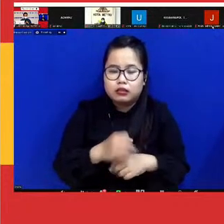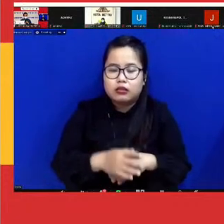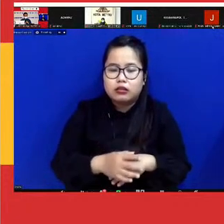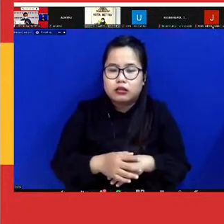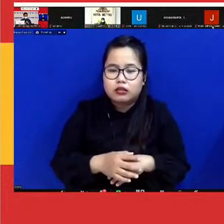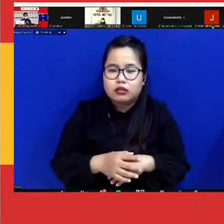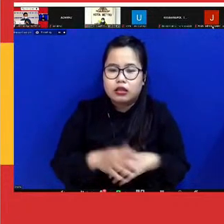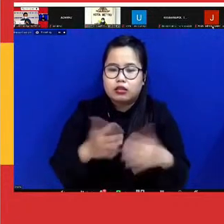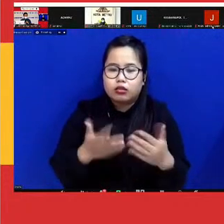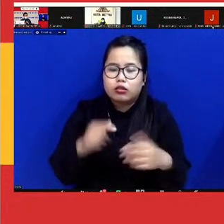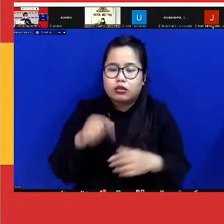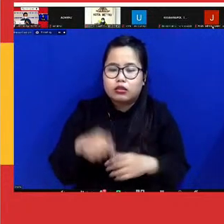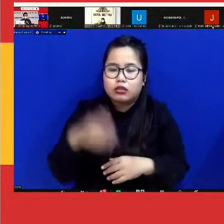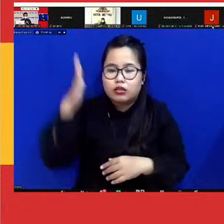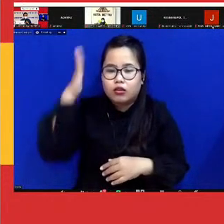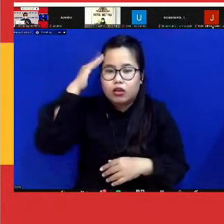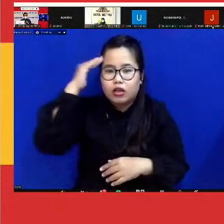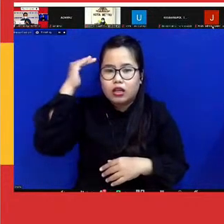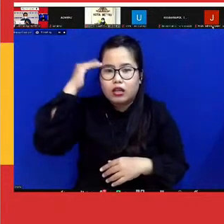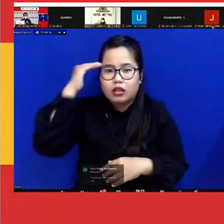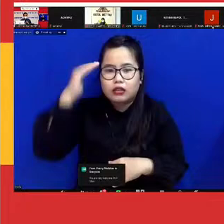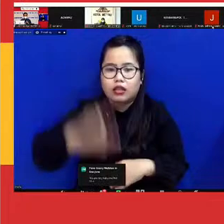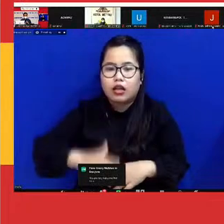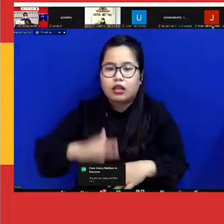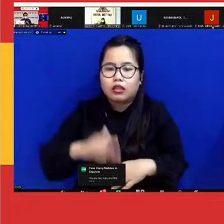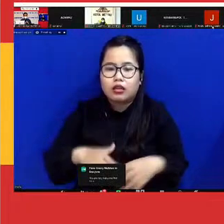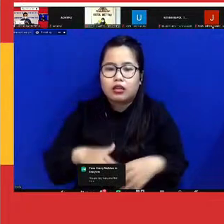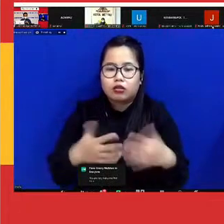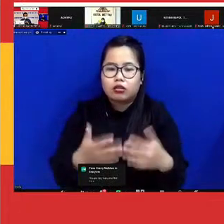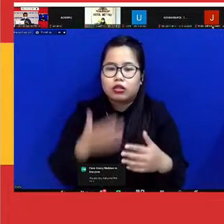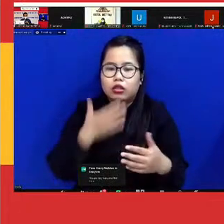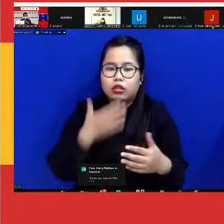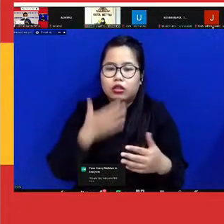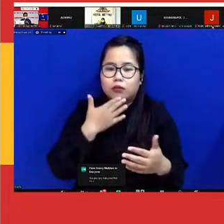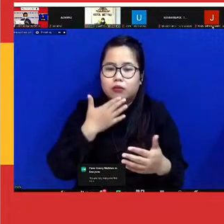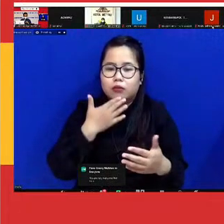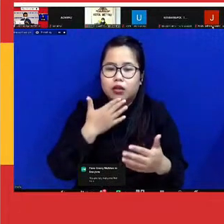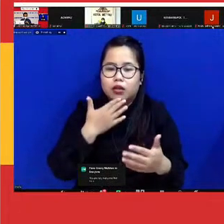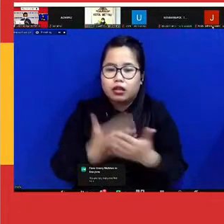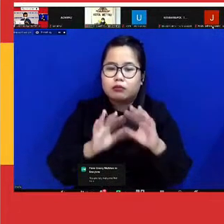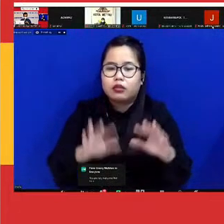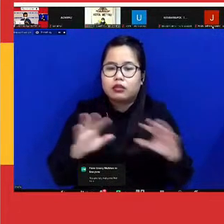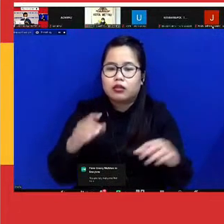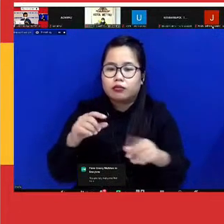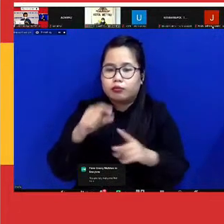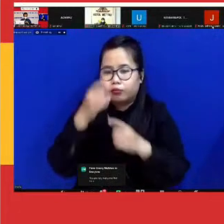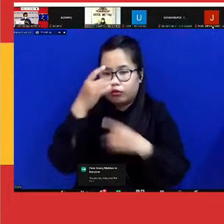Korea also work towards the human rights organizations.